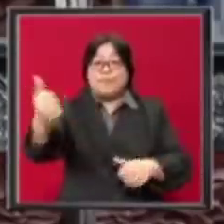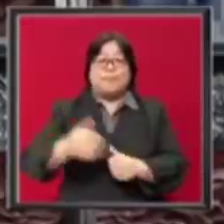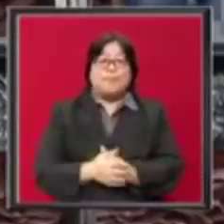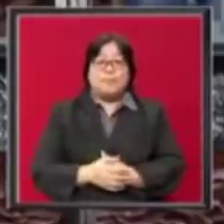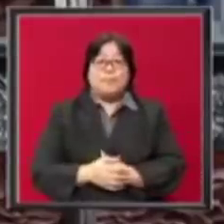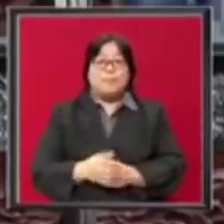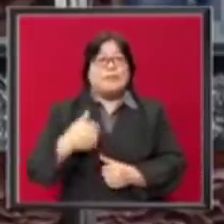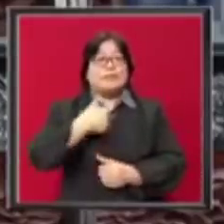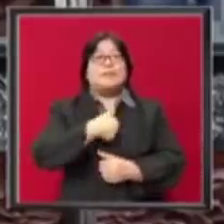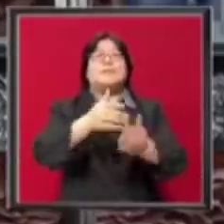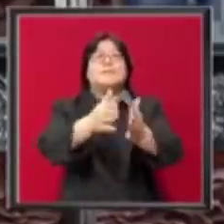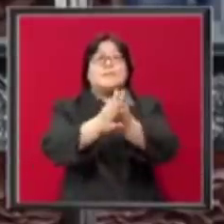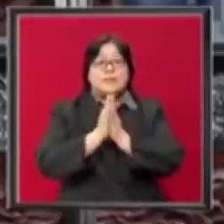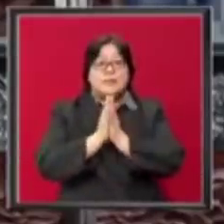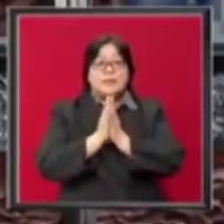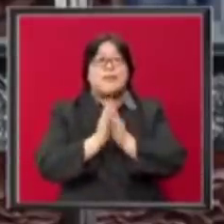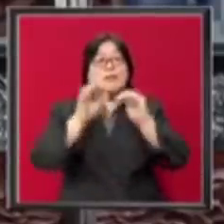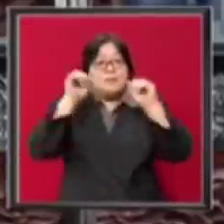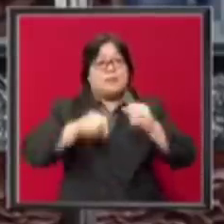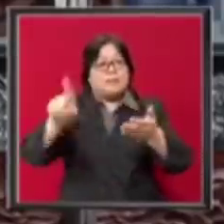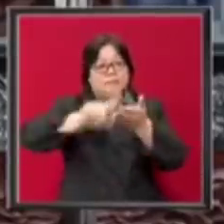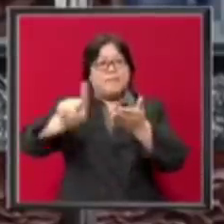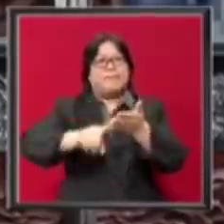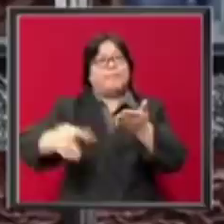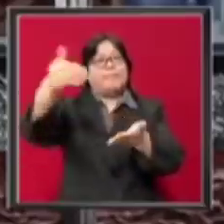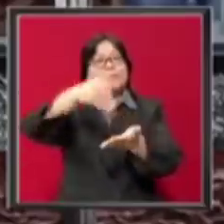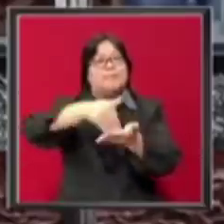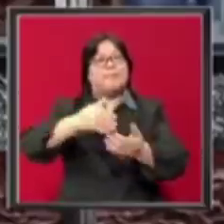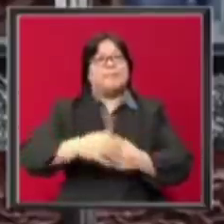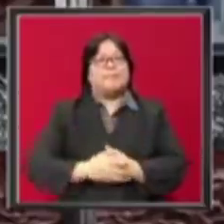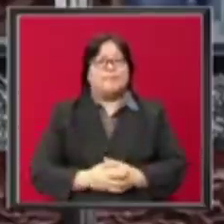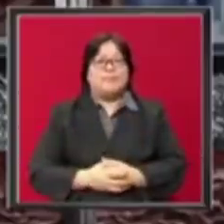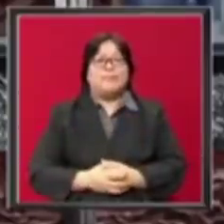kita minta supaya ini dapat diteliti semula